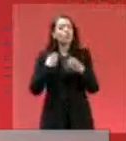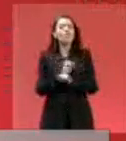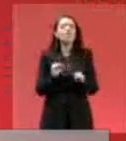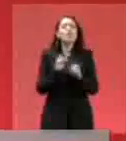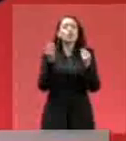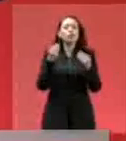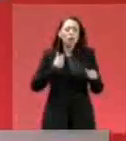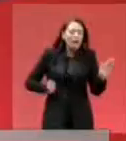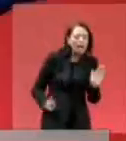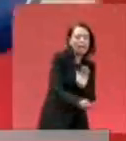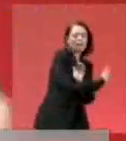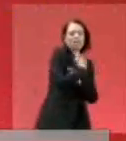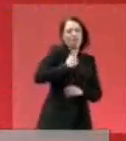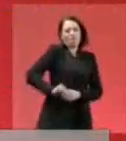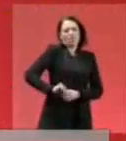που κρύφτηκα από το φόβο μου.